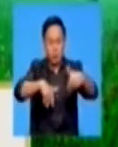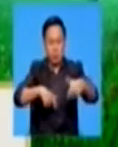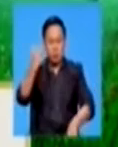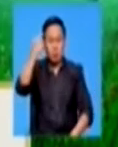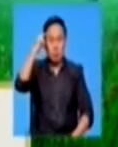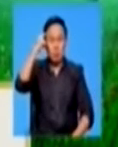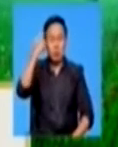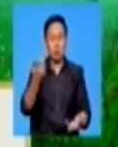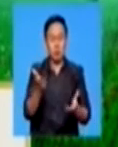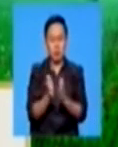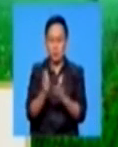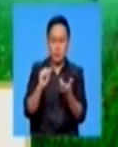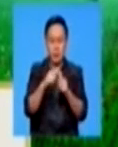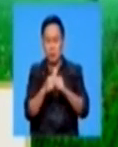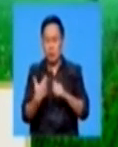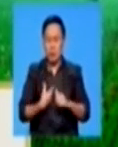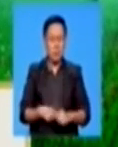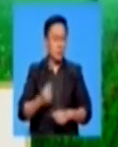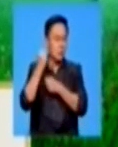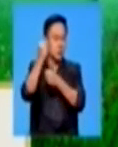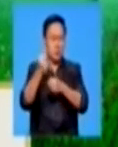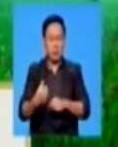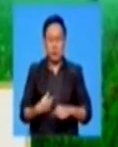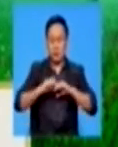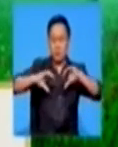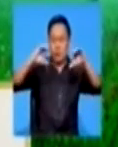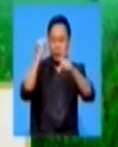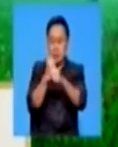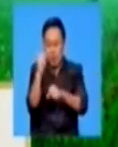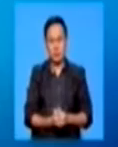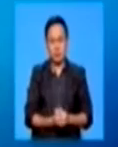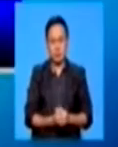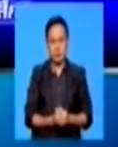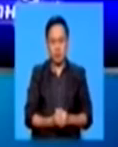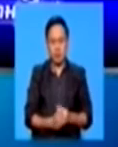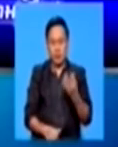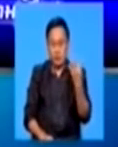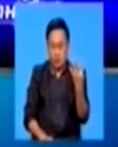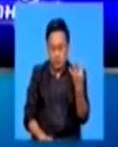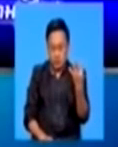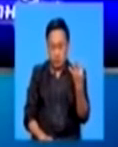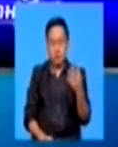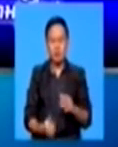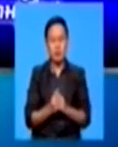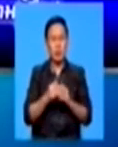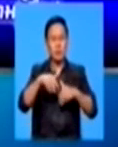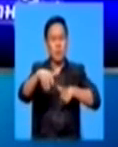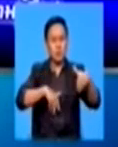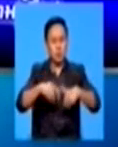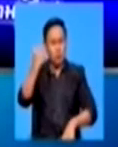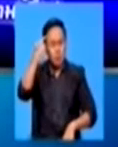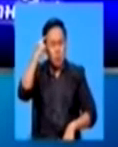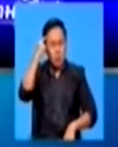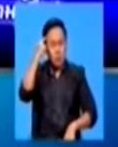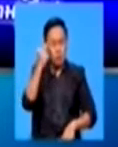ไม่เชื่อมั่นแล้วก็ไม่ยอมเข้าสู่กระบวนการตรงนี้ด้วยนะครับท่านนายกเองยังได้กล่าวด้วยว่าก็อยากจะให้ประชาชนมีความเข้าใจถึงขั้นตอนการทำงานของภาครัฐ